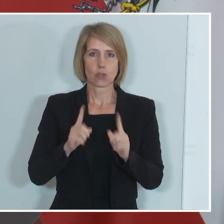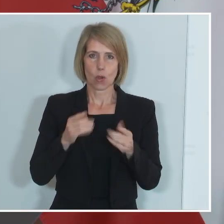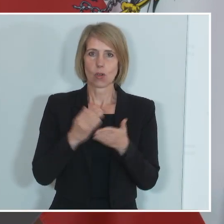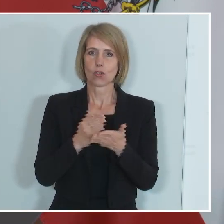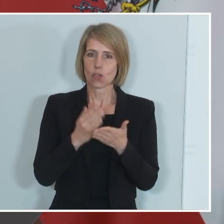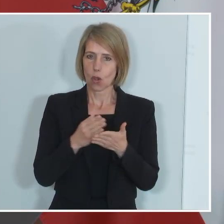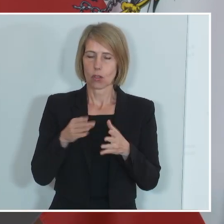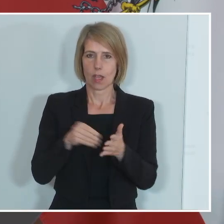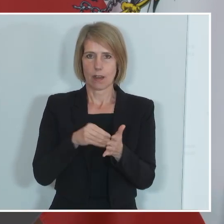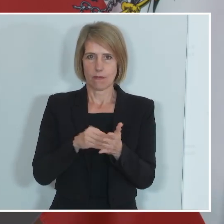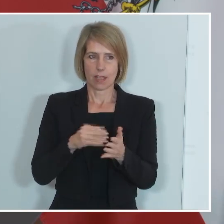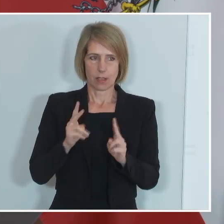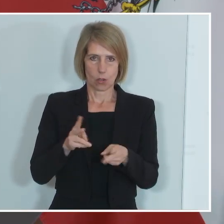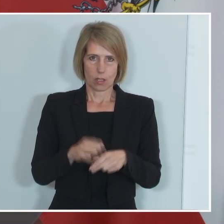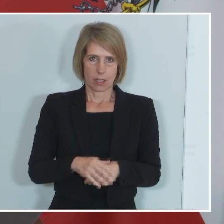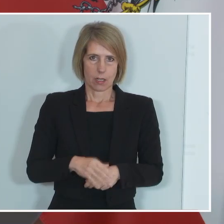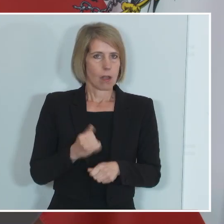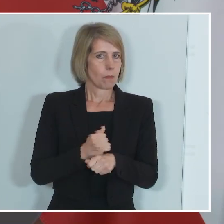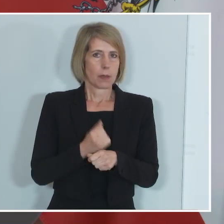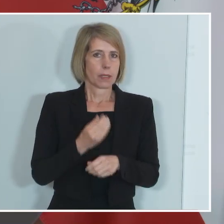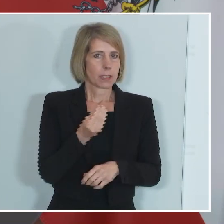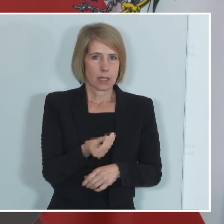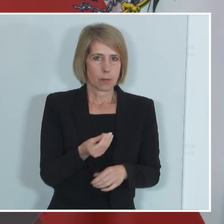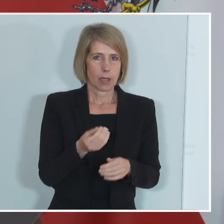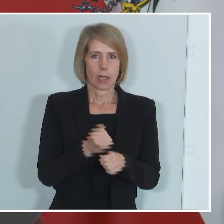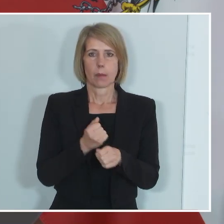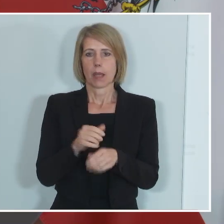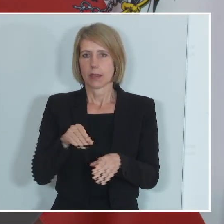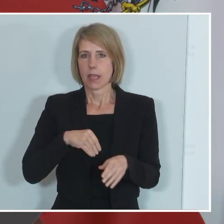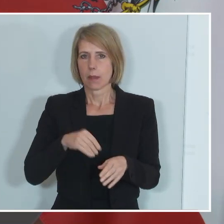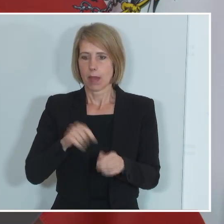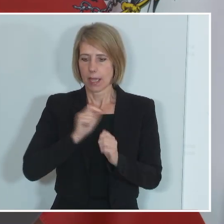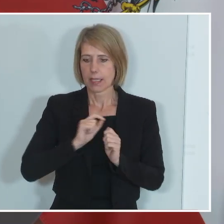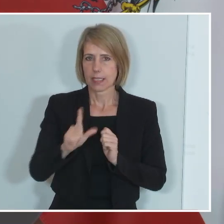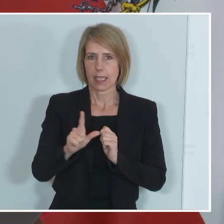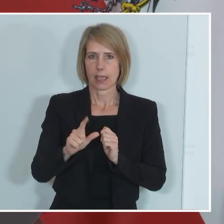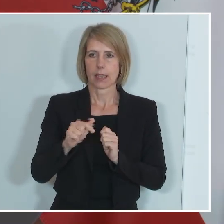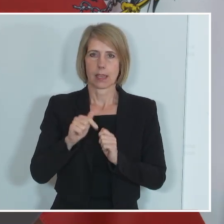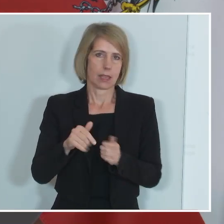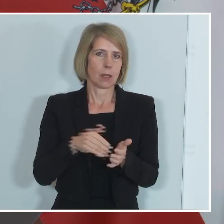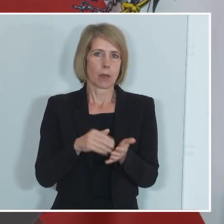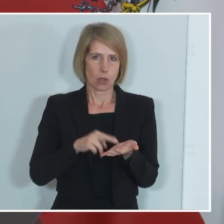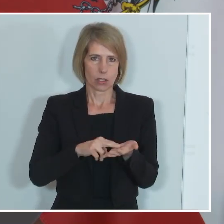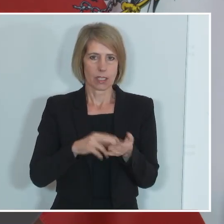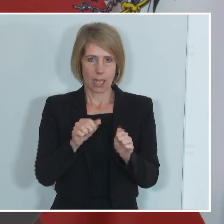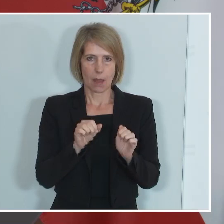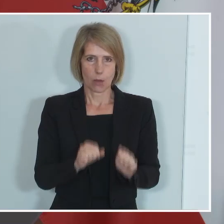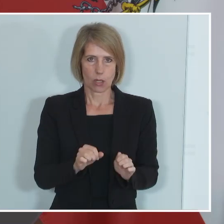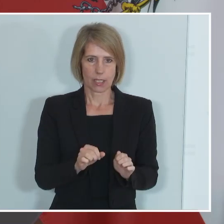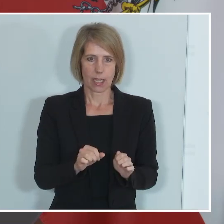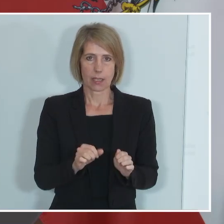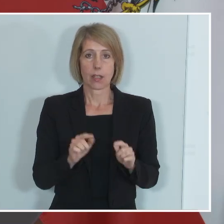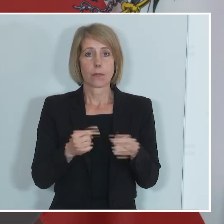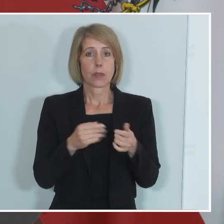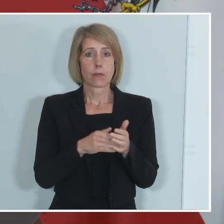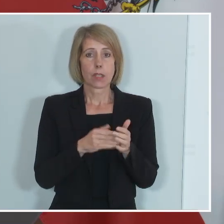wenn es darum geht, Arbeitgeberinnen und Arbeitgeber zu entsenden. Hier muss man ganz ehrlicherweise sagen, sind wir noch